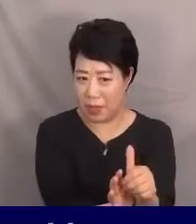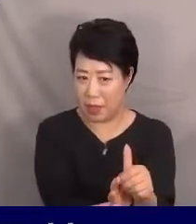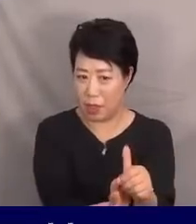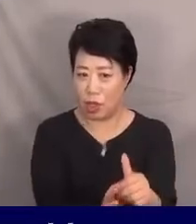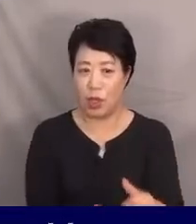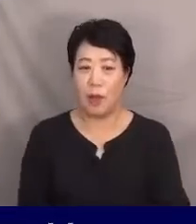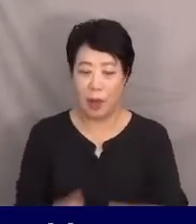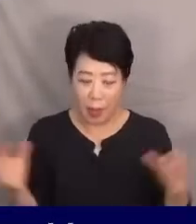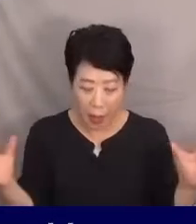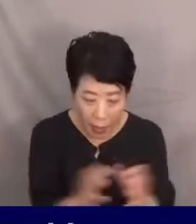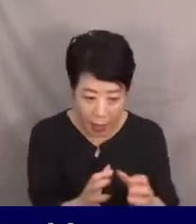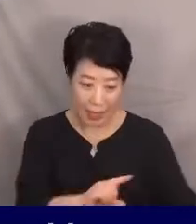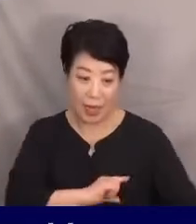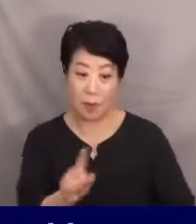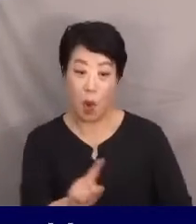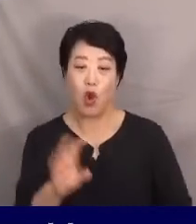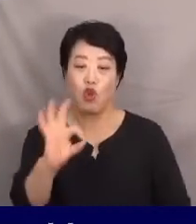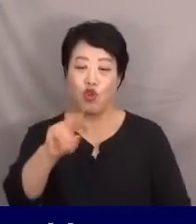자윤동체라고 부릅니다.